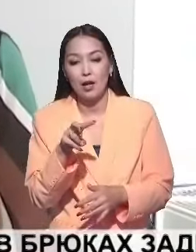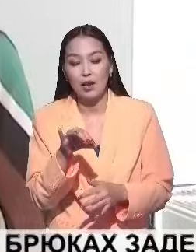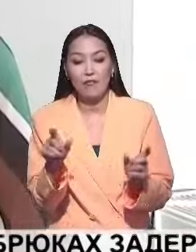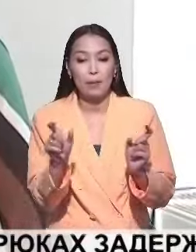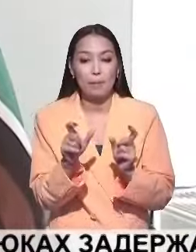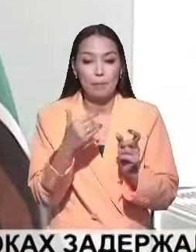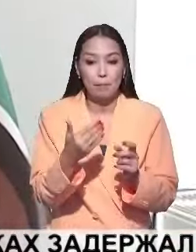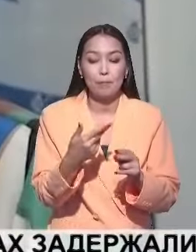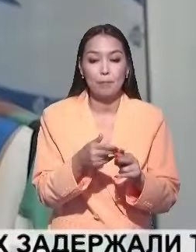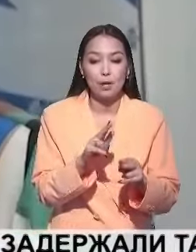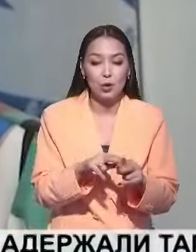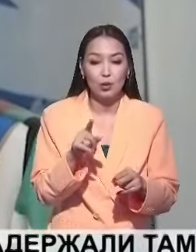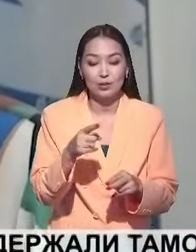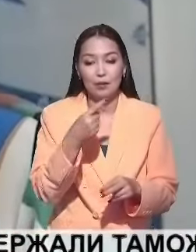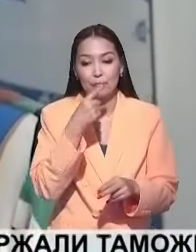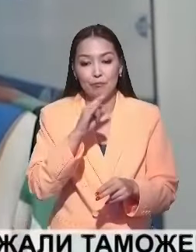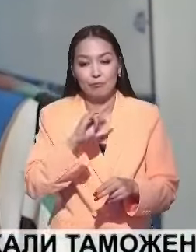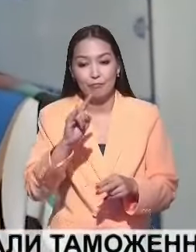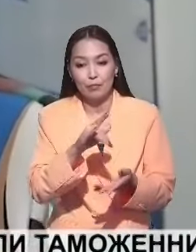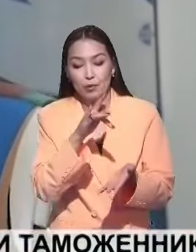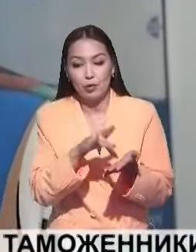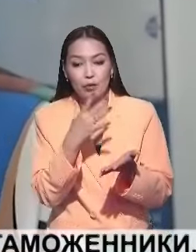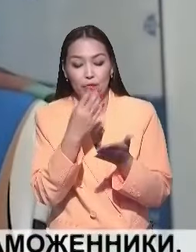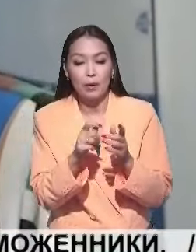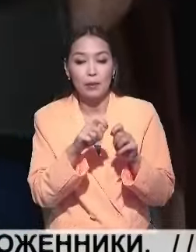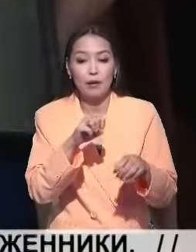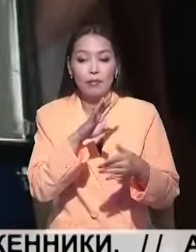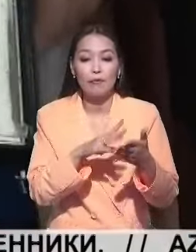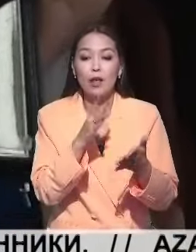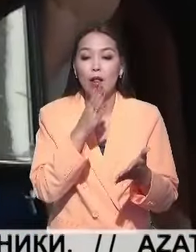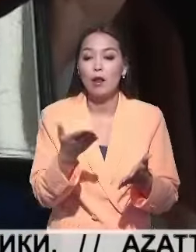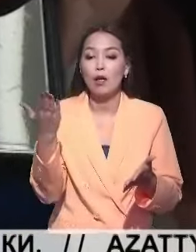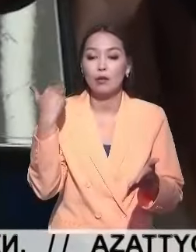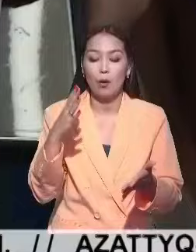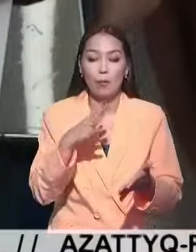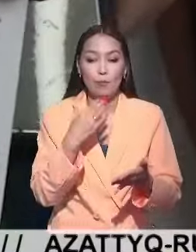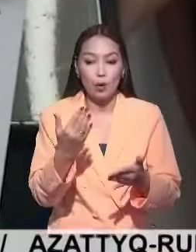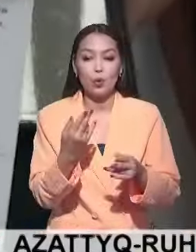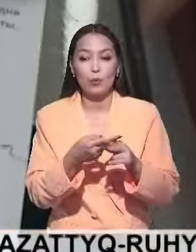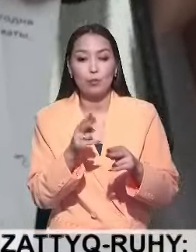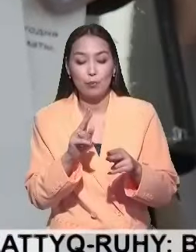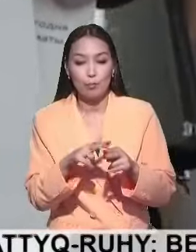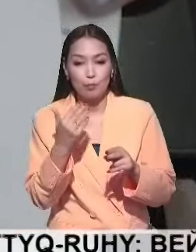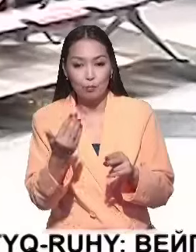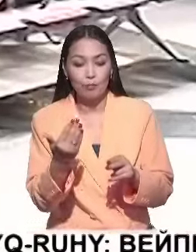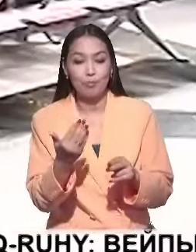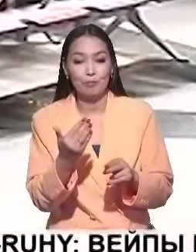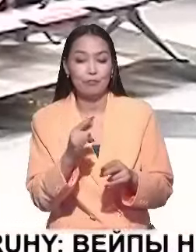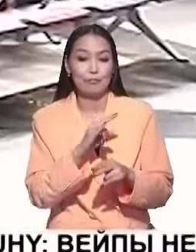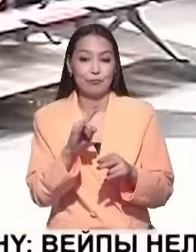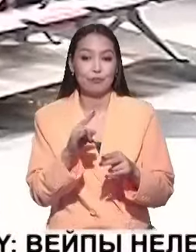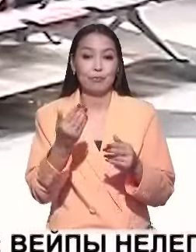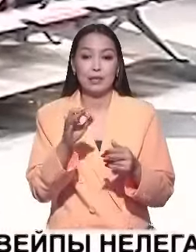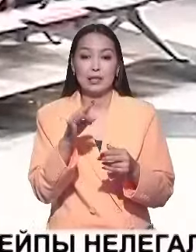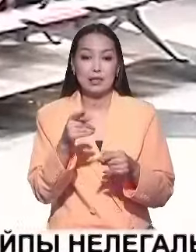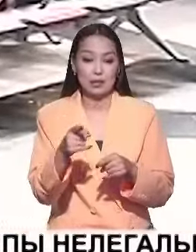точку в воздушной гавани мегаполиса женщина открыла 19 лет назад. Если новое руководство попросит освободить торговую площадь,